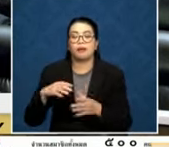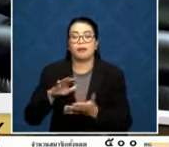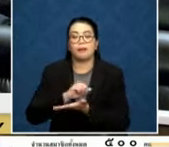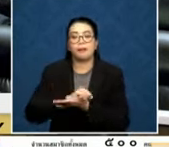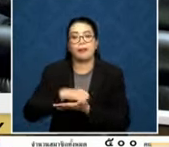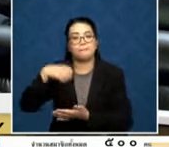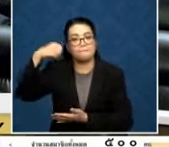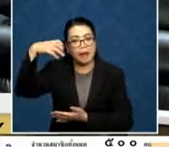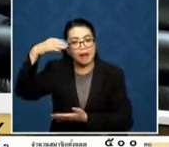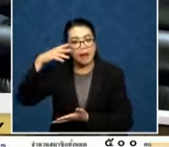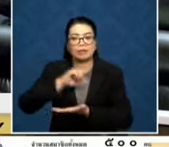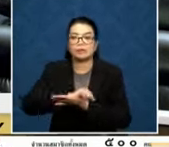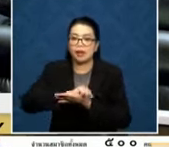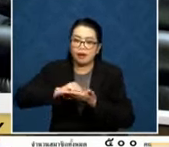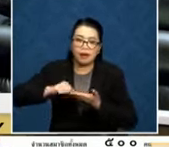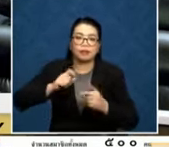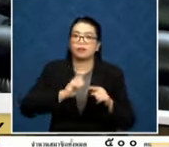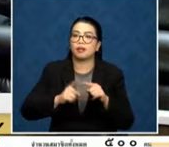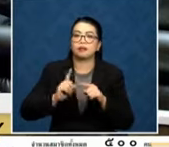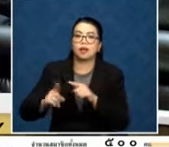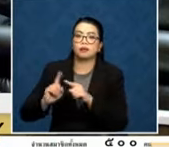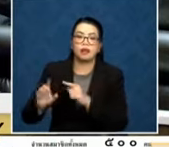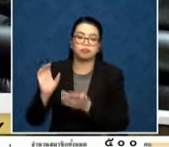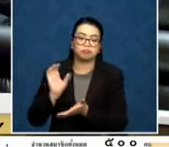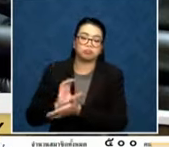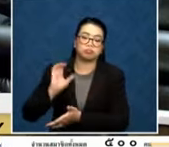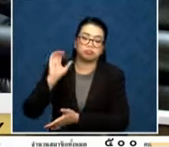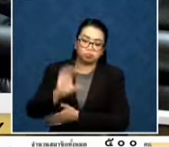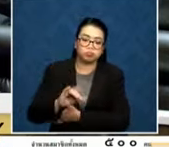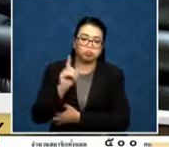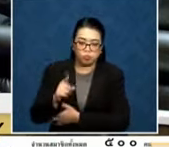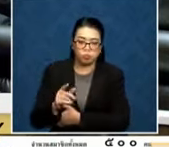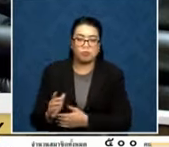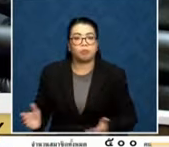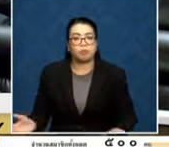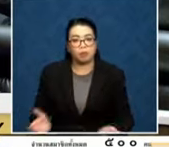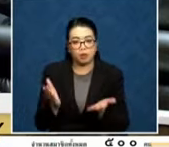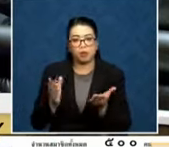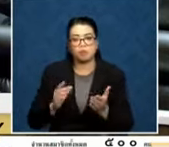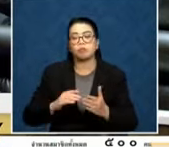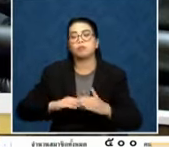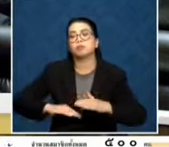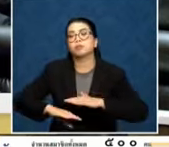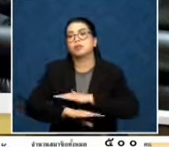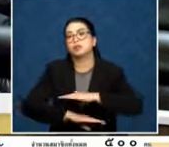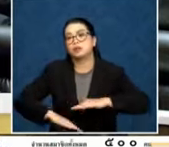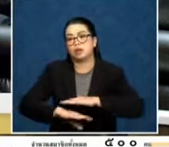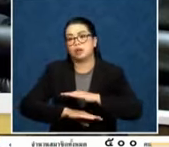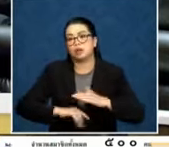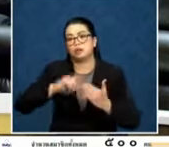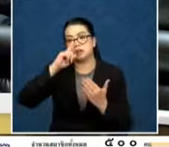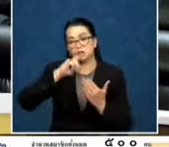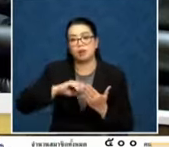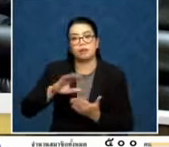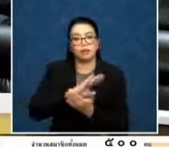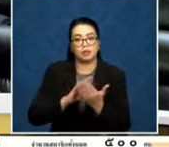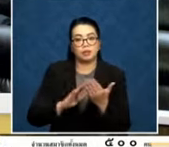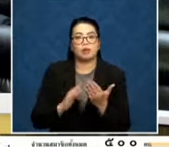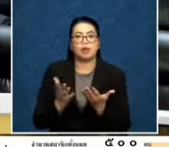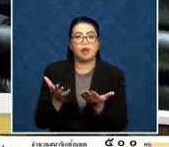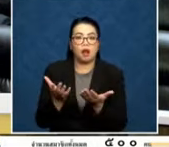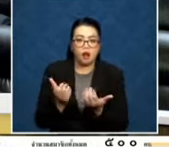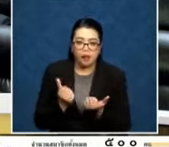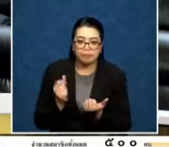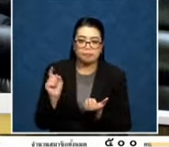สะอาดครับสิ่งที่รัฐพอจะทำได้คือทุ่มเงินครับสนับสนุนการปรับปรุงโครงสร้างพื้นฐานของประเทศให้รองรับให้